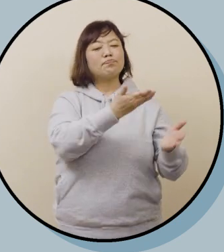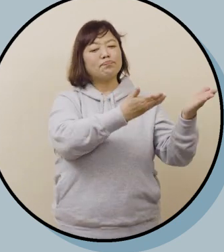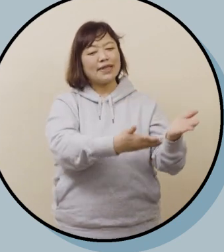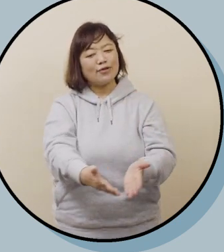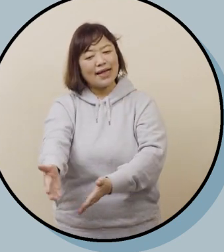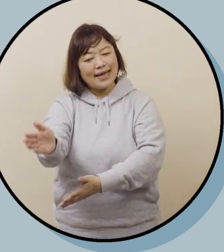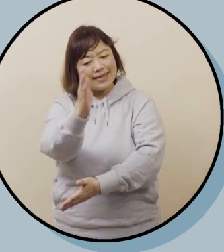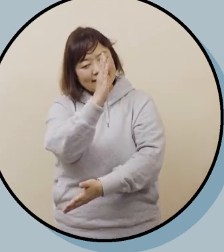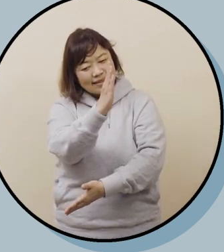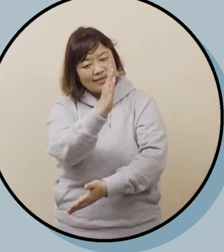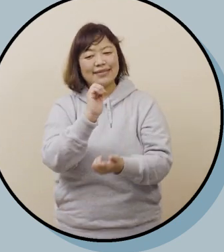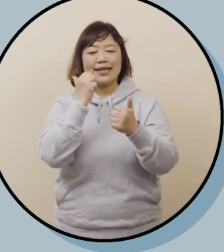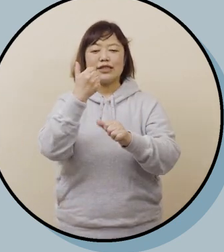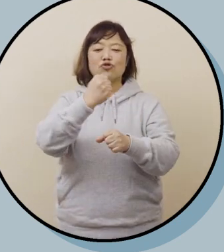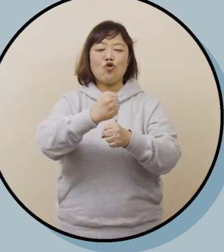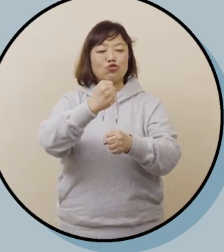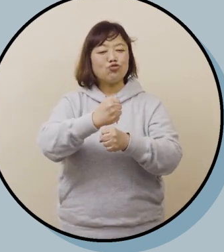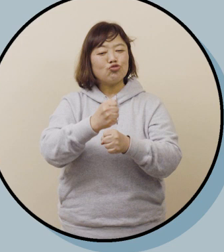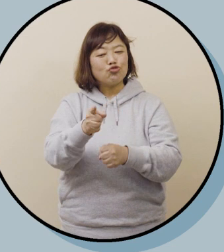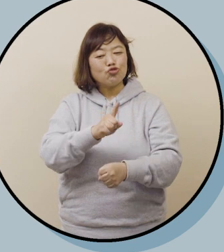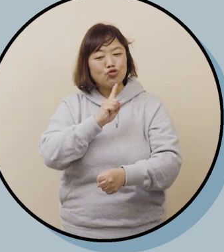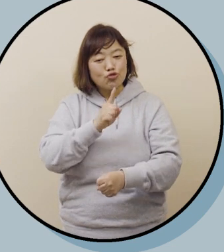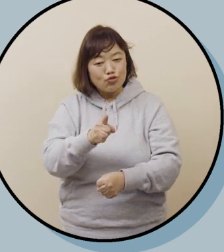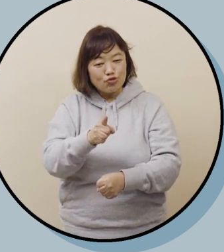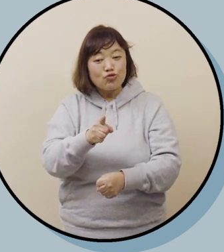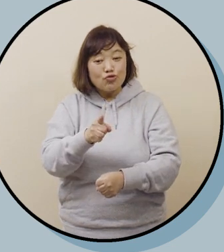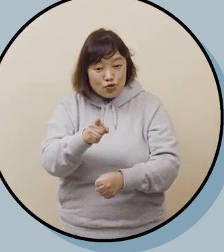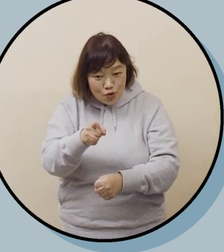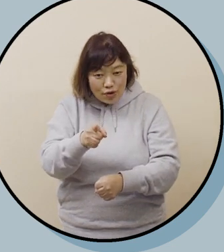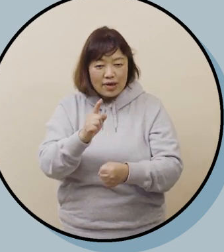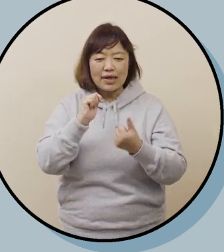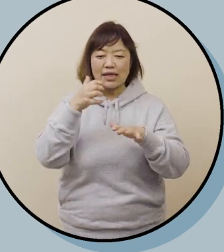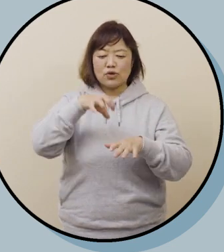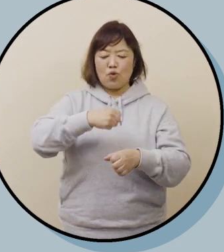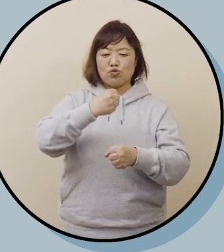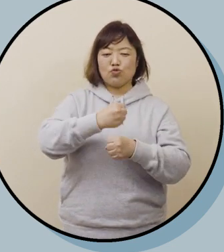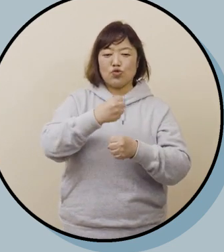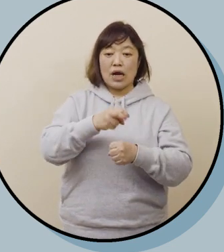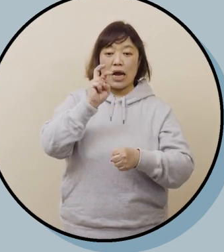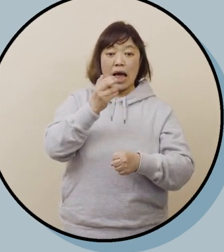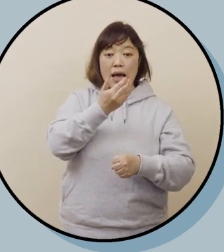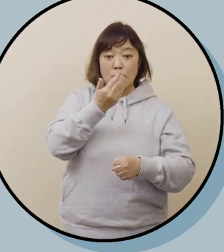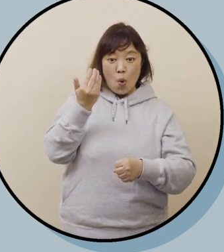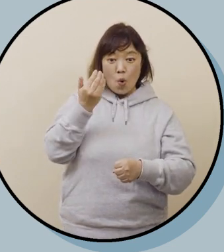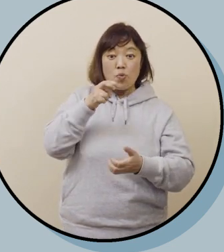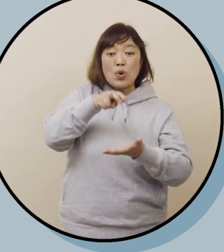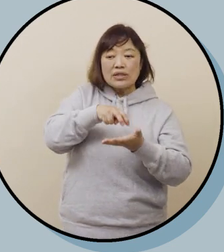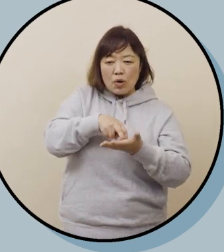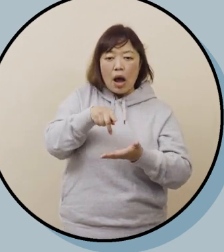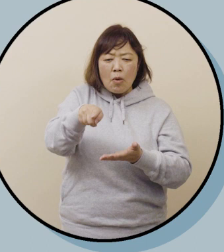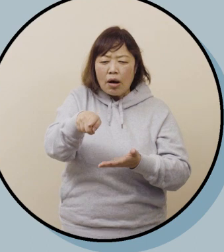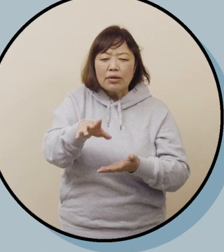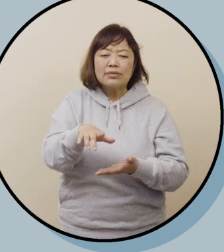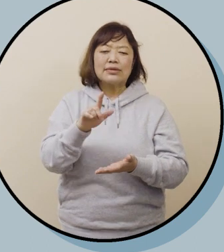たどうぞ見てください」っていうことがビデオスクールラボが作りたい劇場なのかって